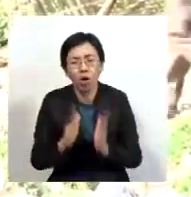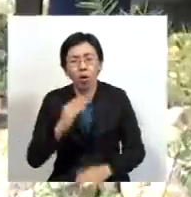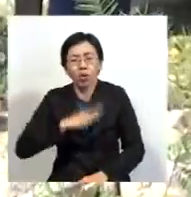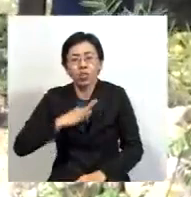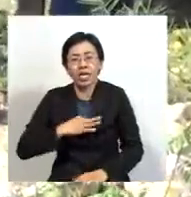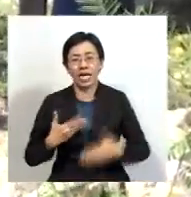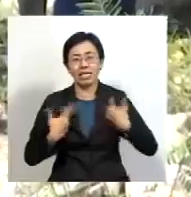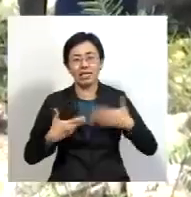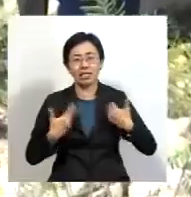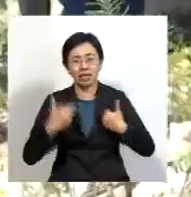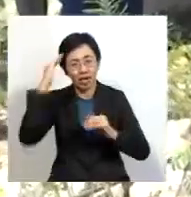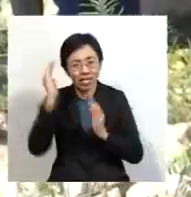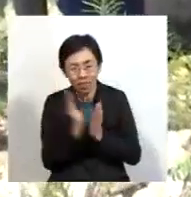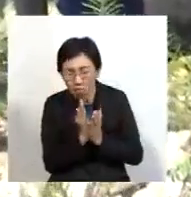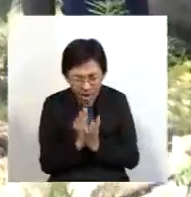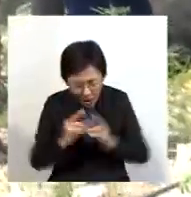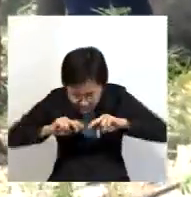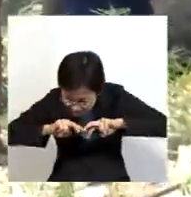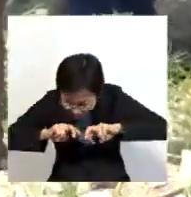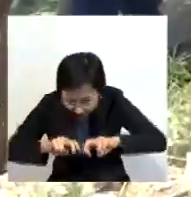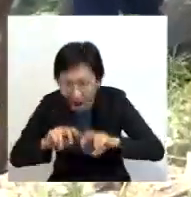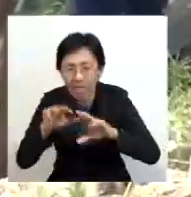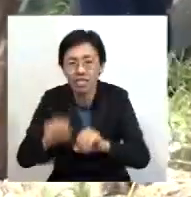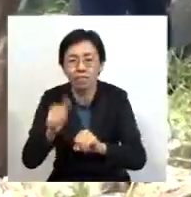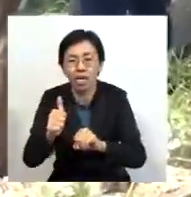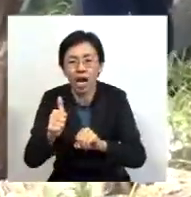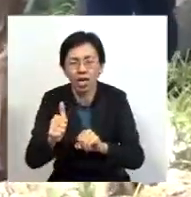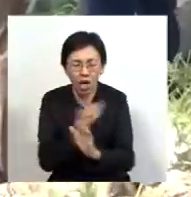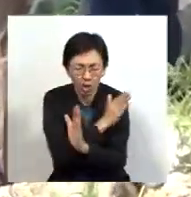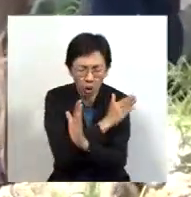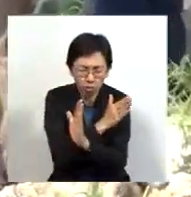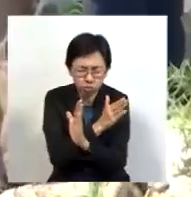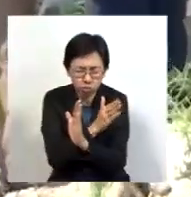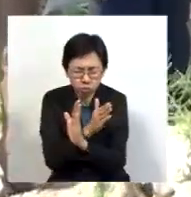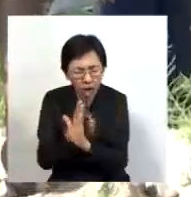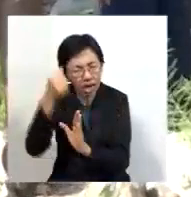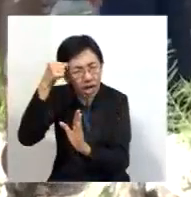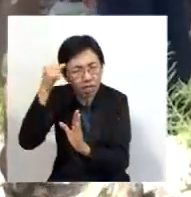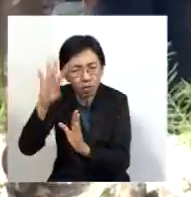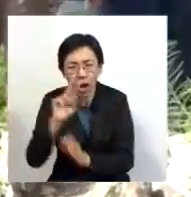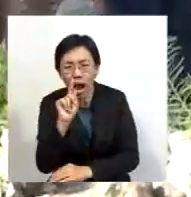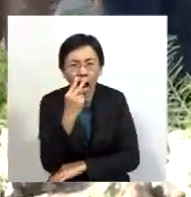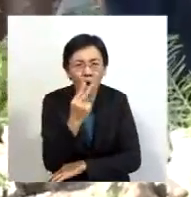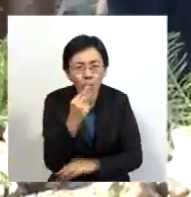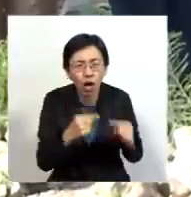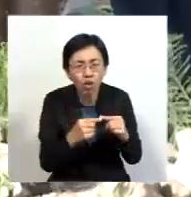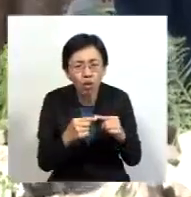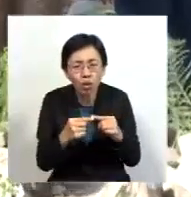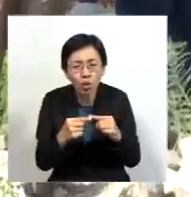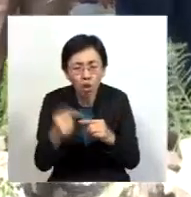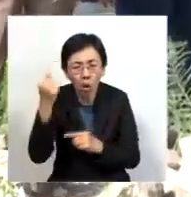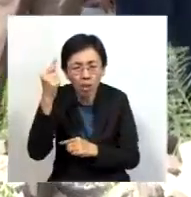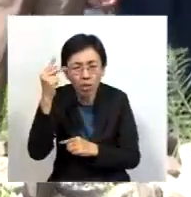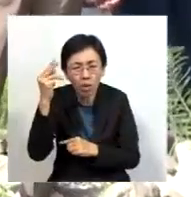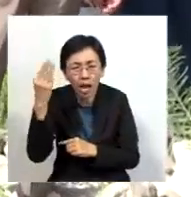จที่ตำรวจสามารถจับกลุ่มคนร้ายได้ตลอด14วันที่ผ่านมาได้ติดตามข่าวนี้มาโดยตลอดเพราะเป็น